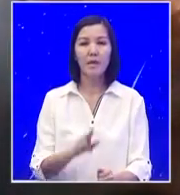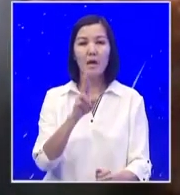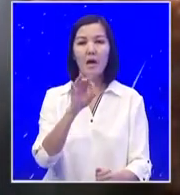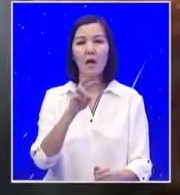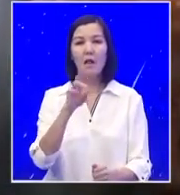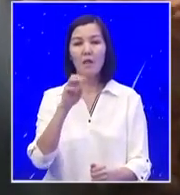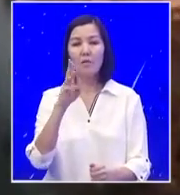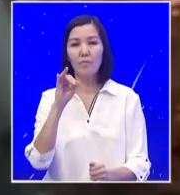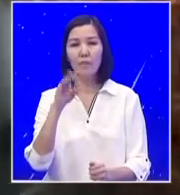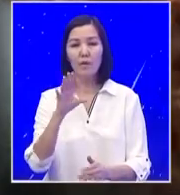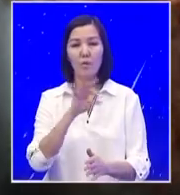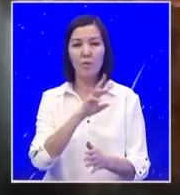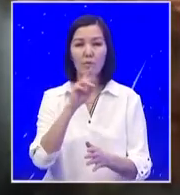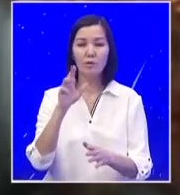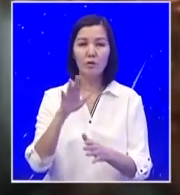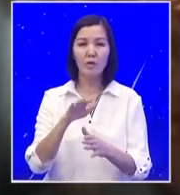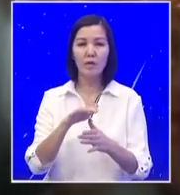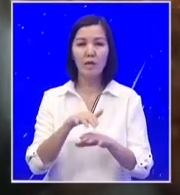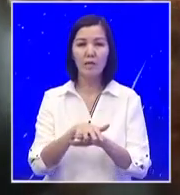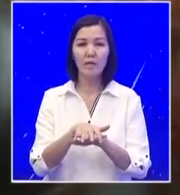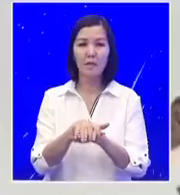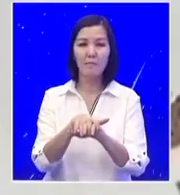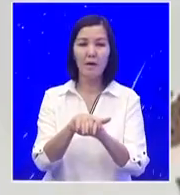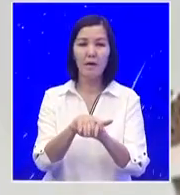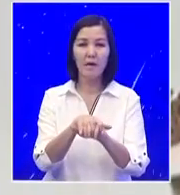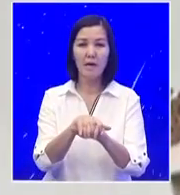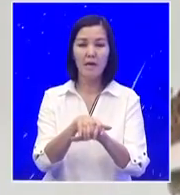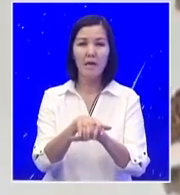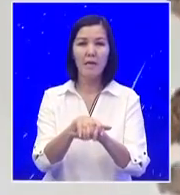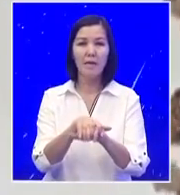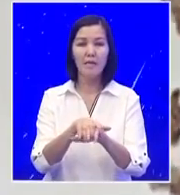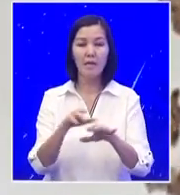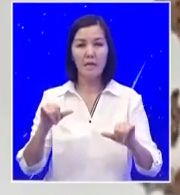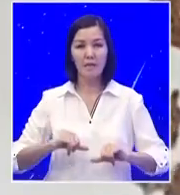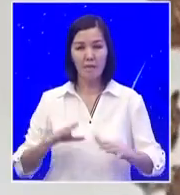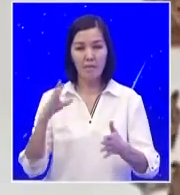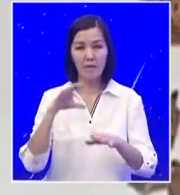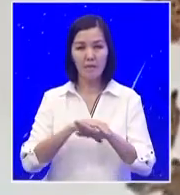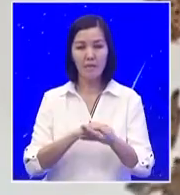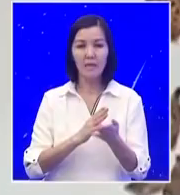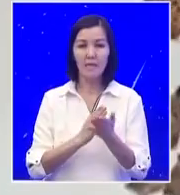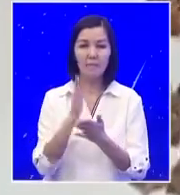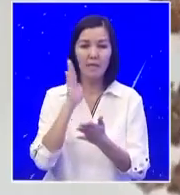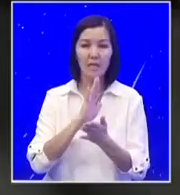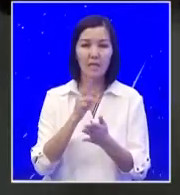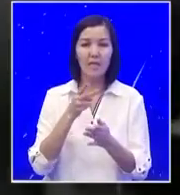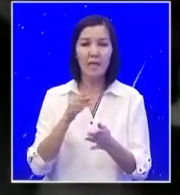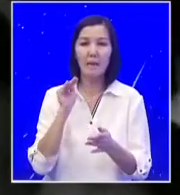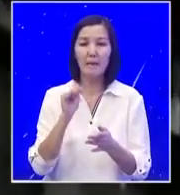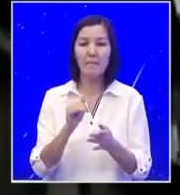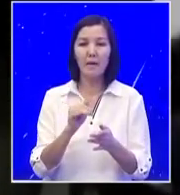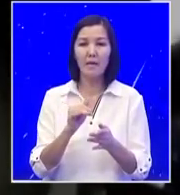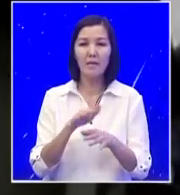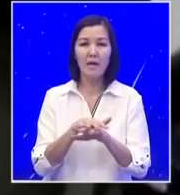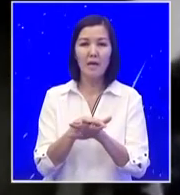Колумбияның оңтүстік шығыс аймағында таспаға контрабанда санықталды. Әуежайдағы тексеріс кезінде қызметтік иттер 2000-нан аса таспақаның